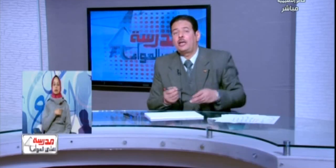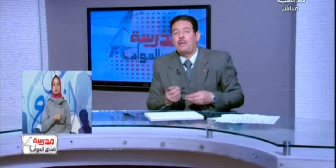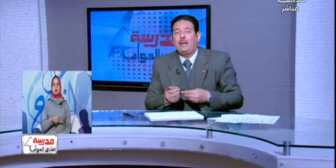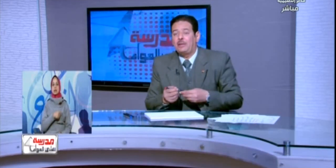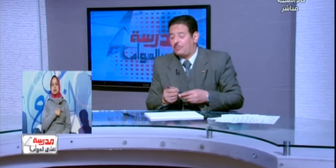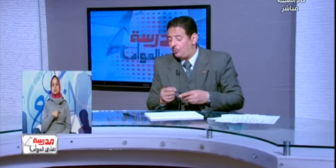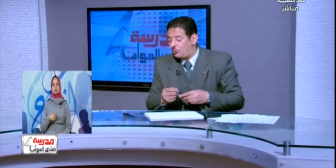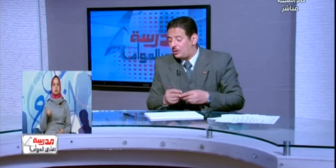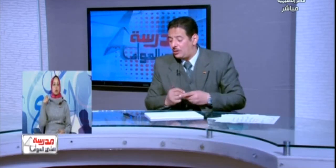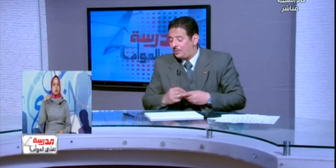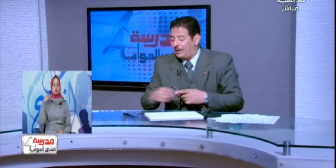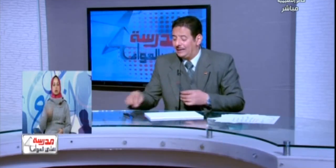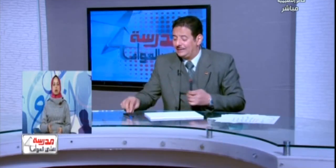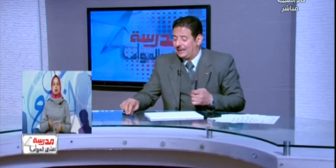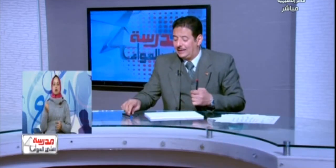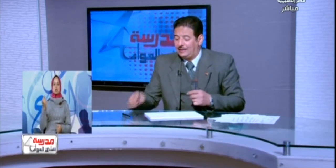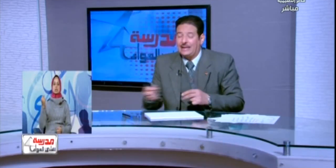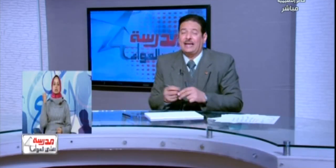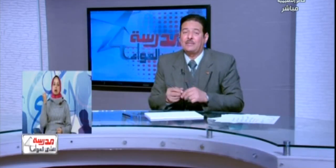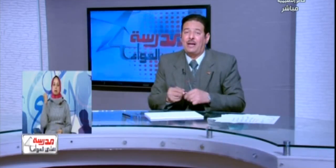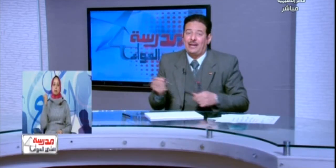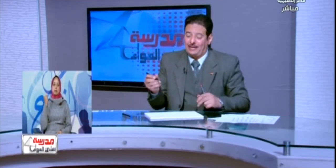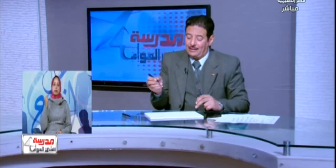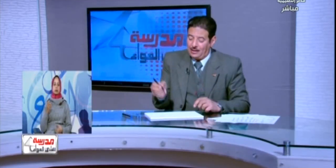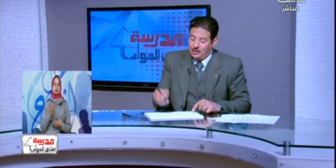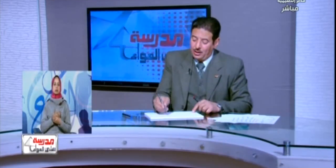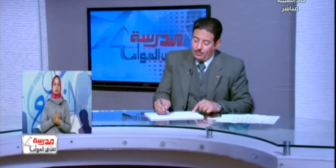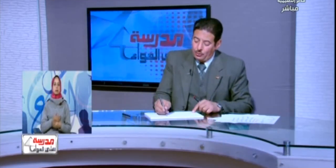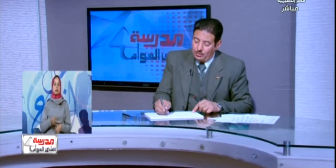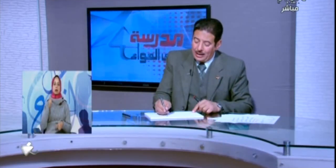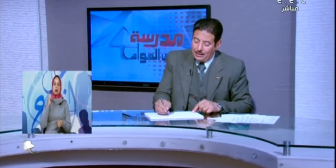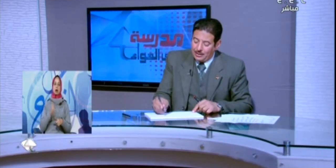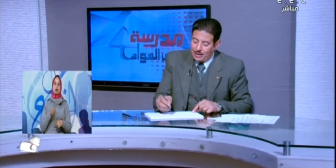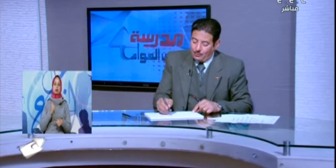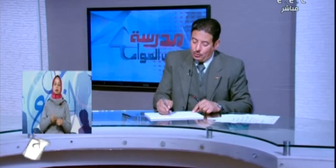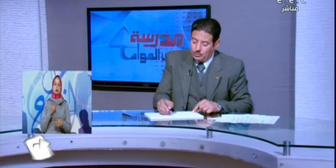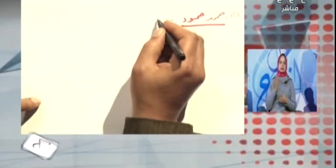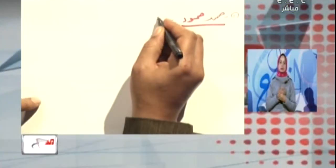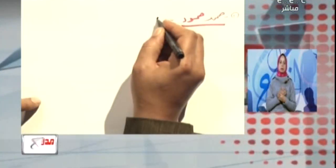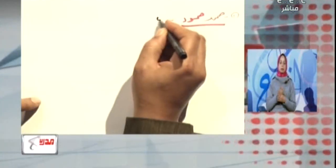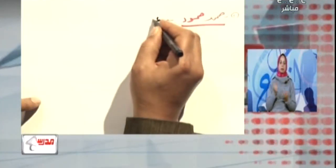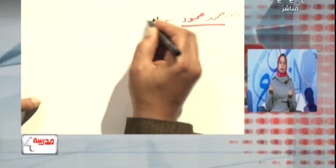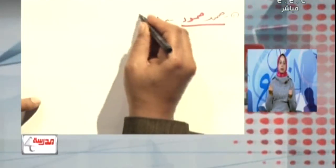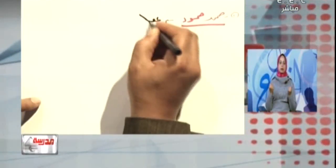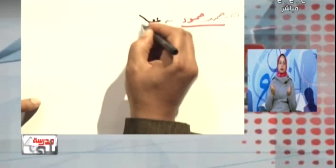سموا وزاره محمد محمود وزاره القبضه الحديديه ليه؟ نركز مع بعض كده، بنقول محمد محمود